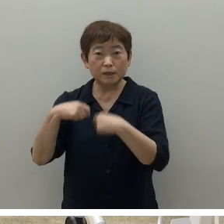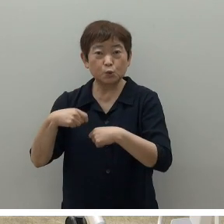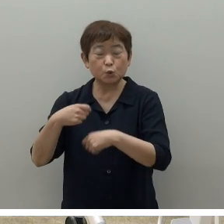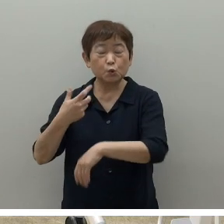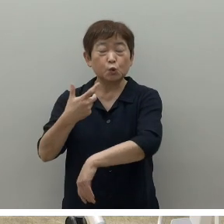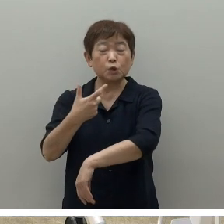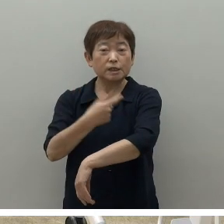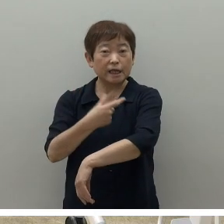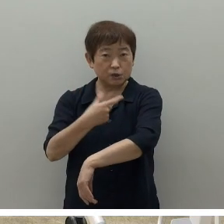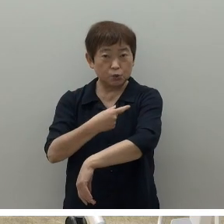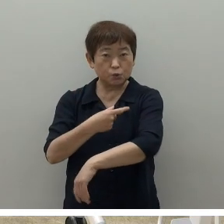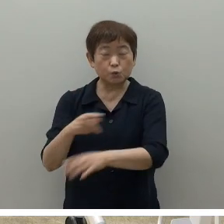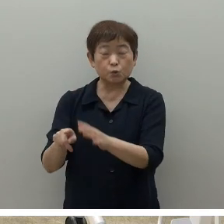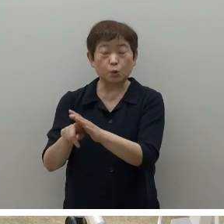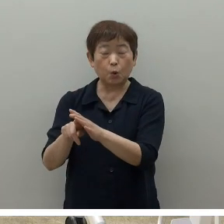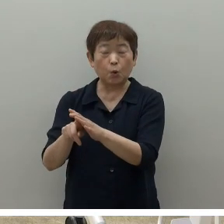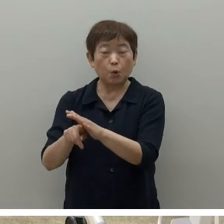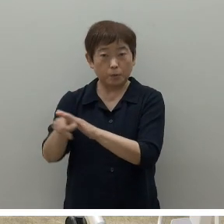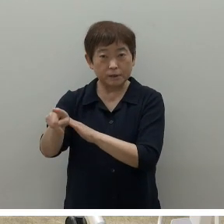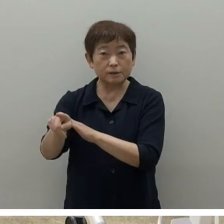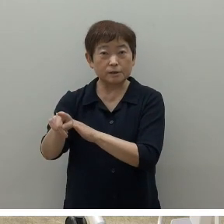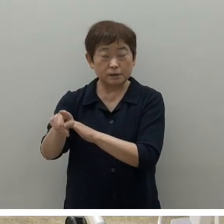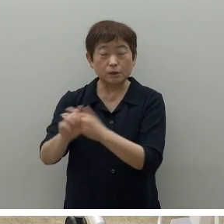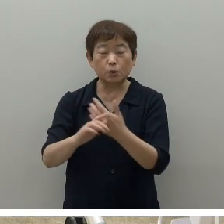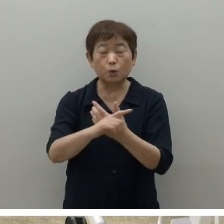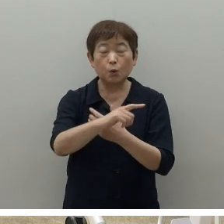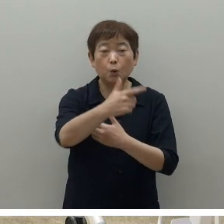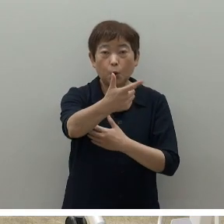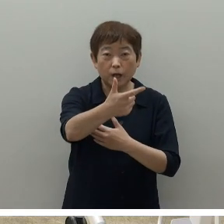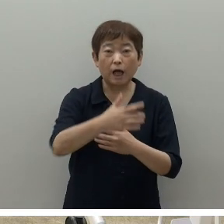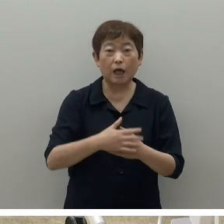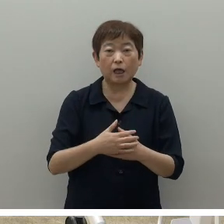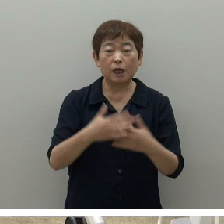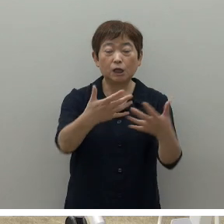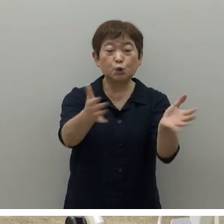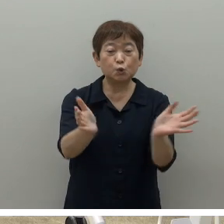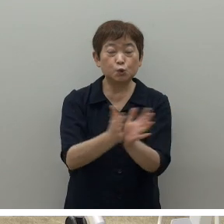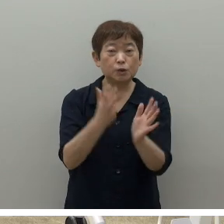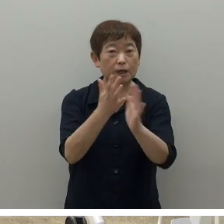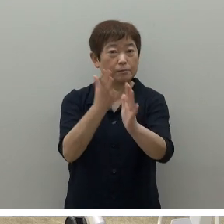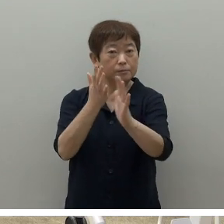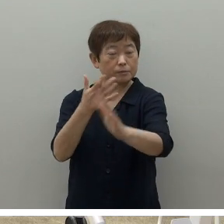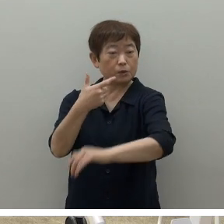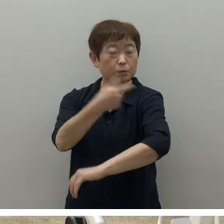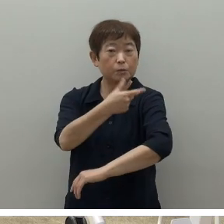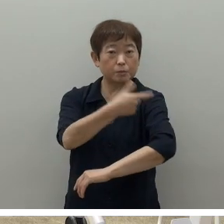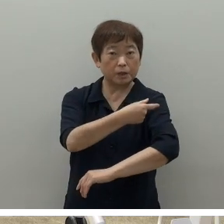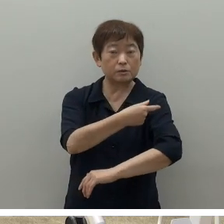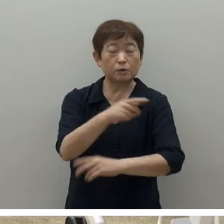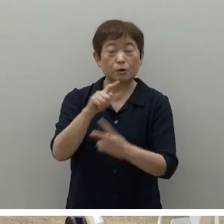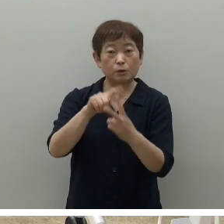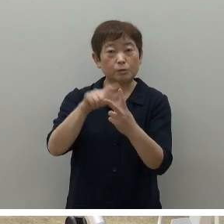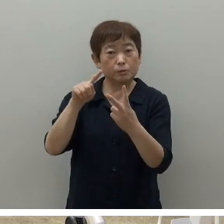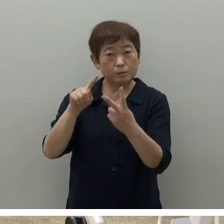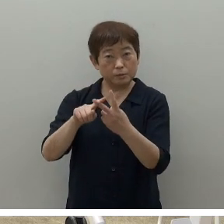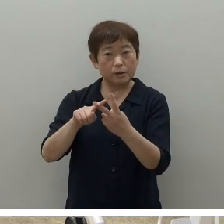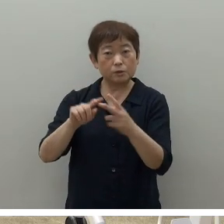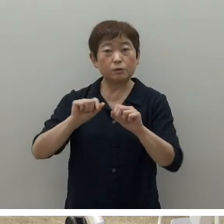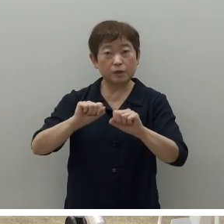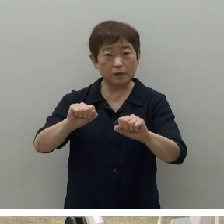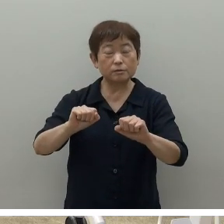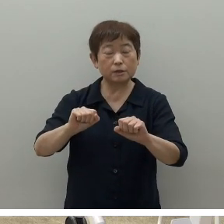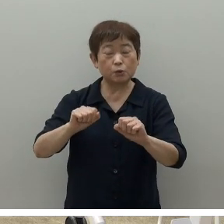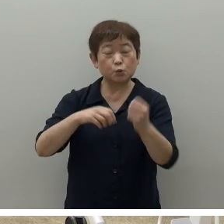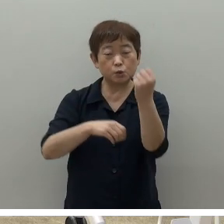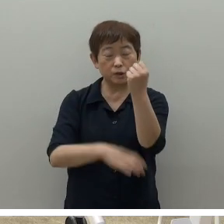別接種を主軸とし、集団接種で体制を強化するという基本的な考え方のもと進